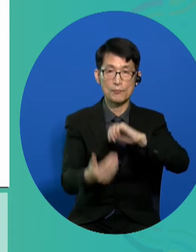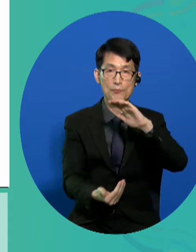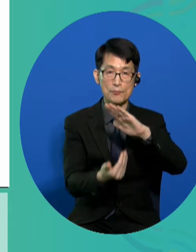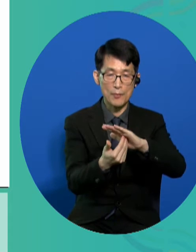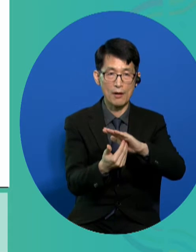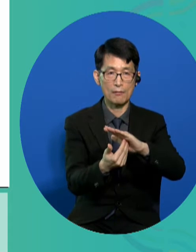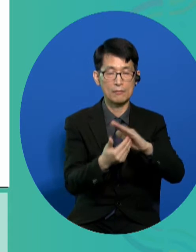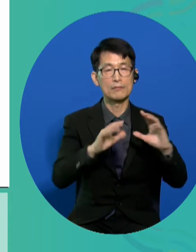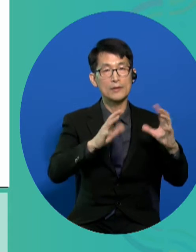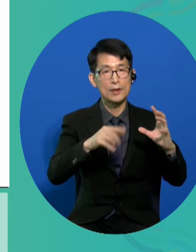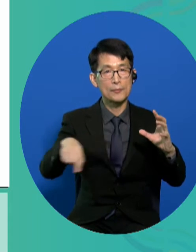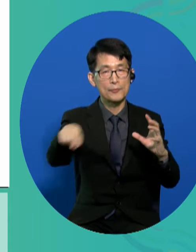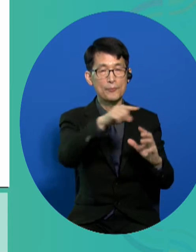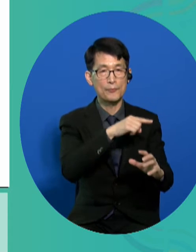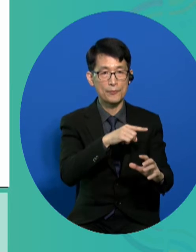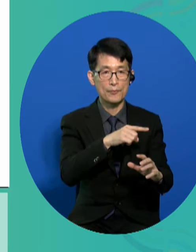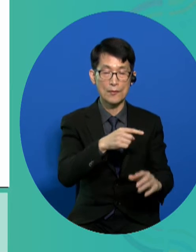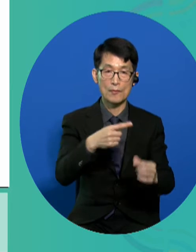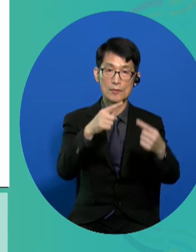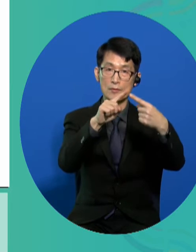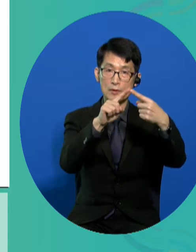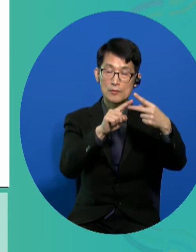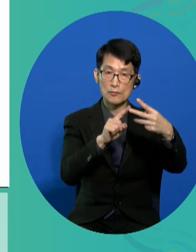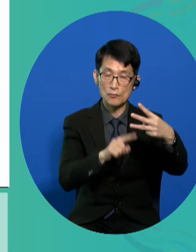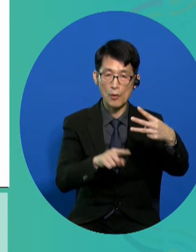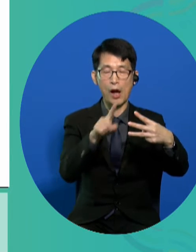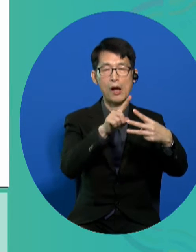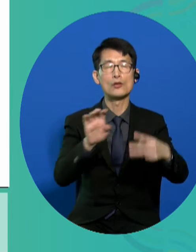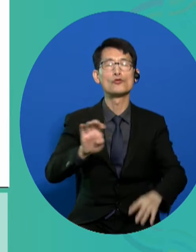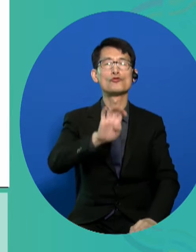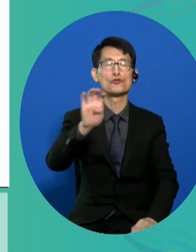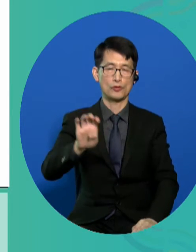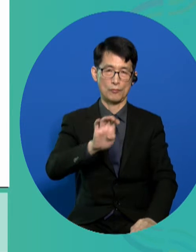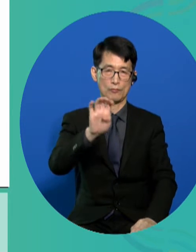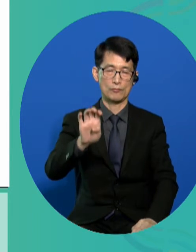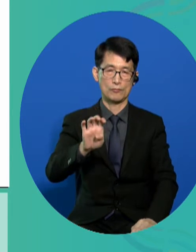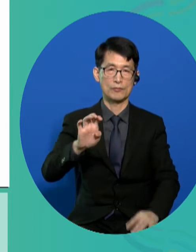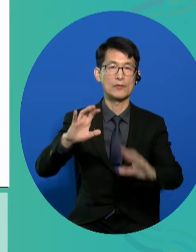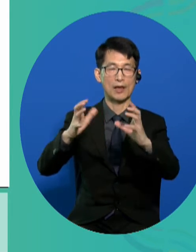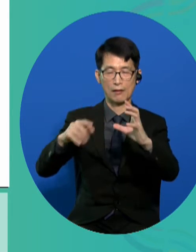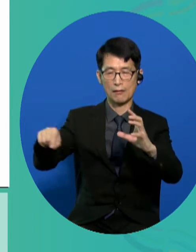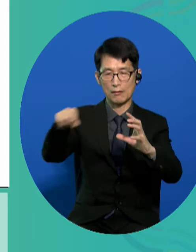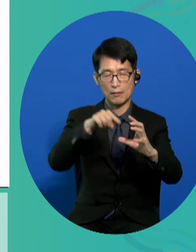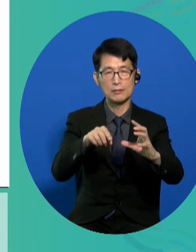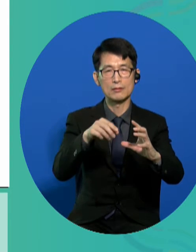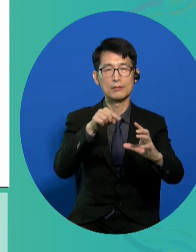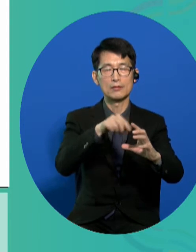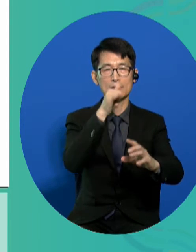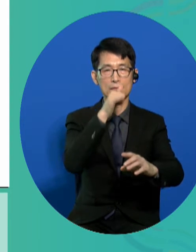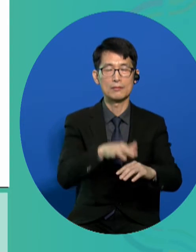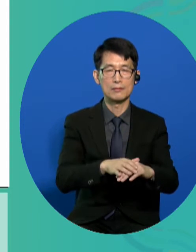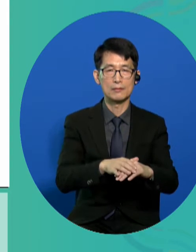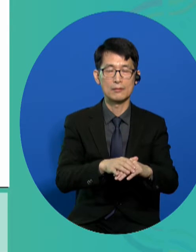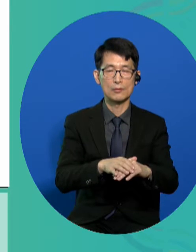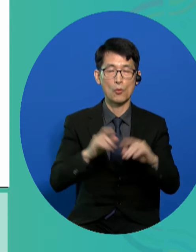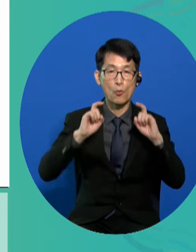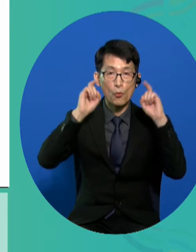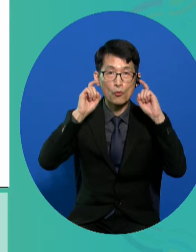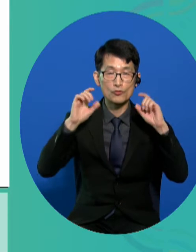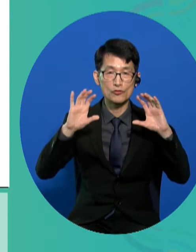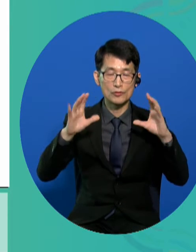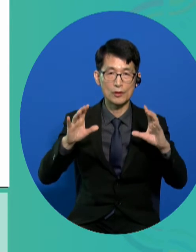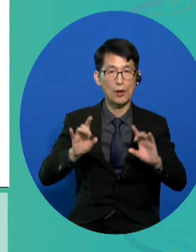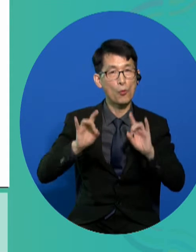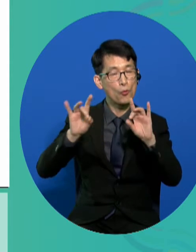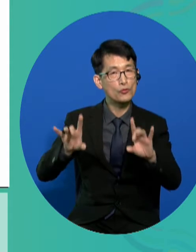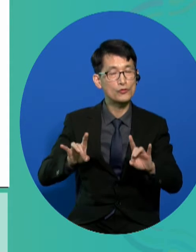국가들의 대부분은 유럽 및 미주 국가들인 것을 볼 수가 있습니다. 중동도요, 카타르, 이스라엘, 호주,